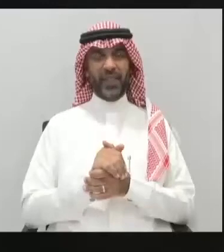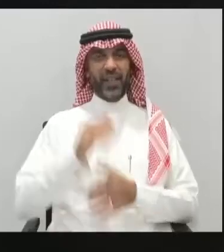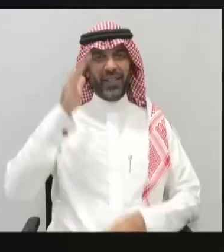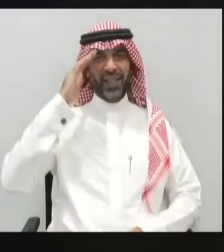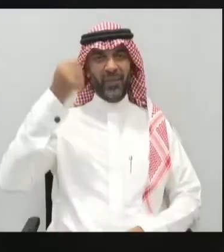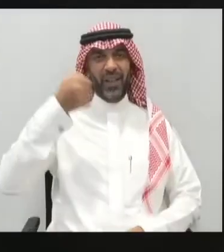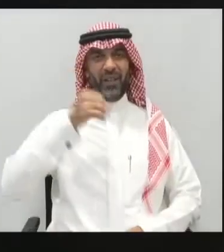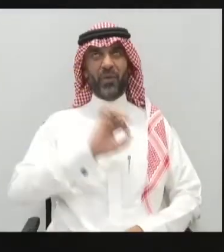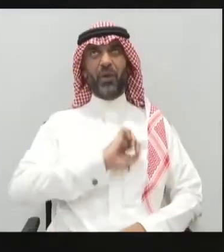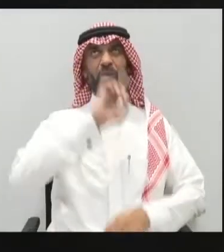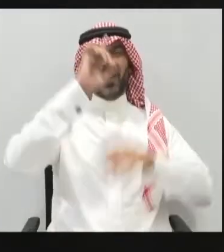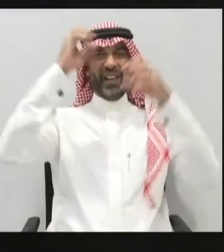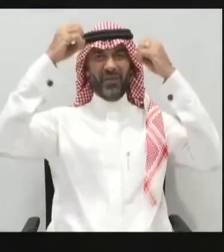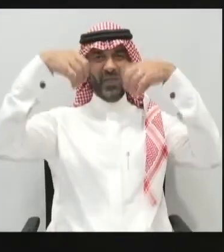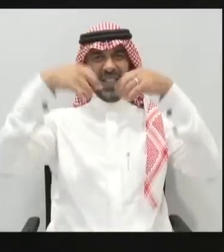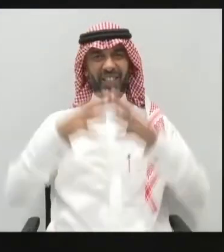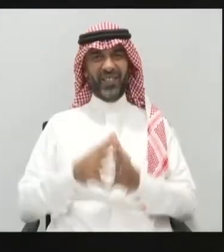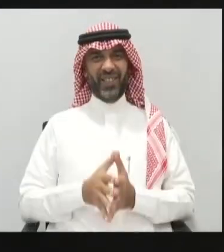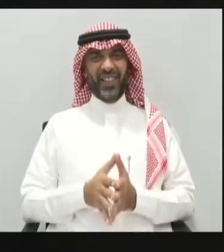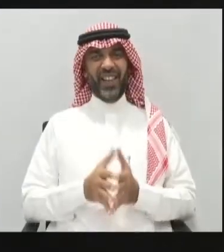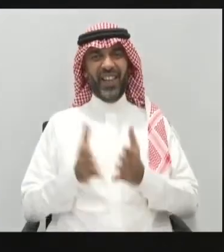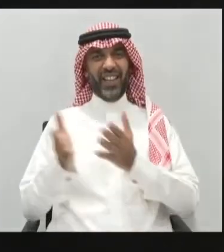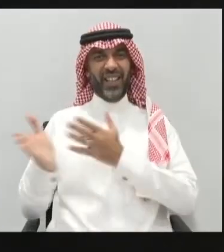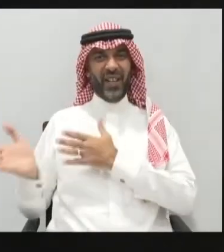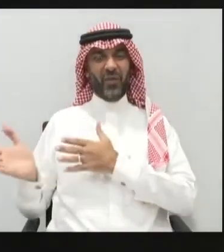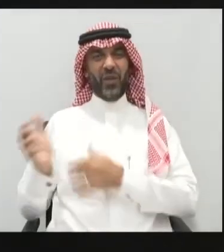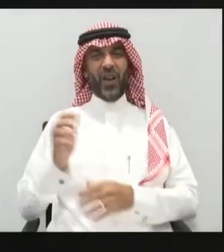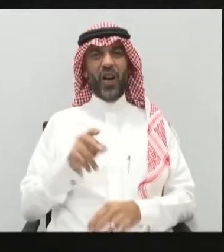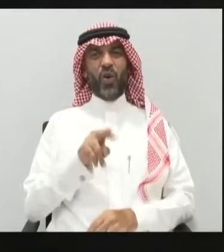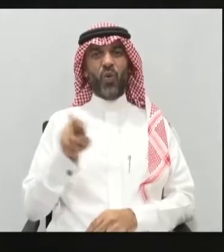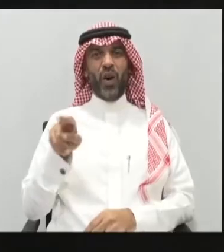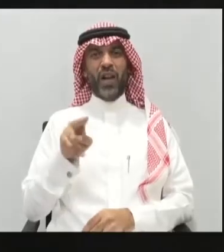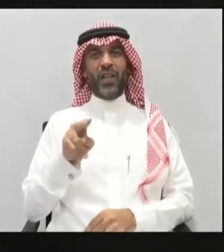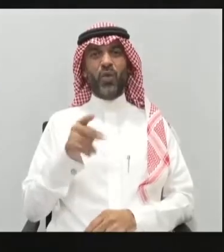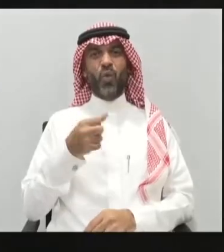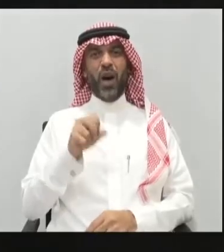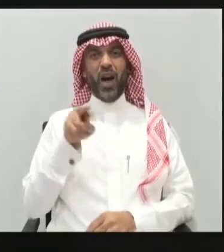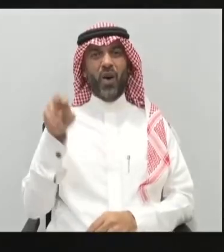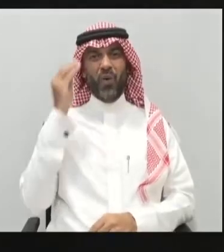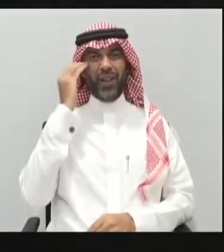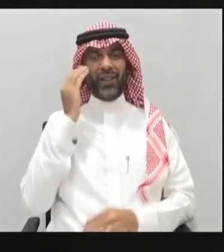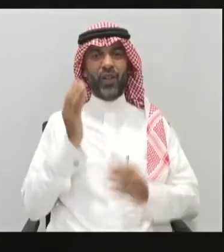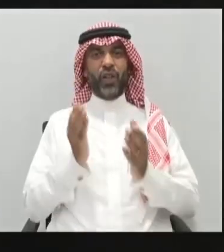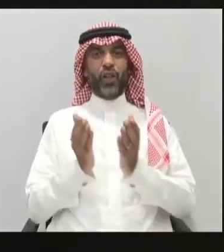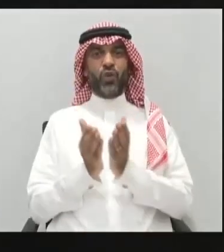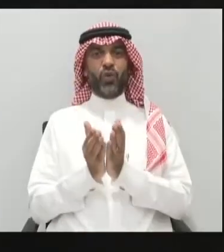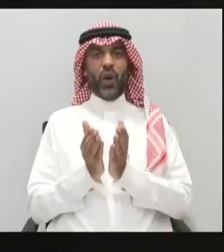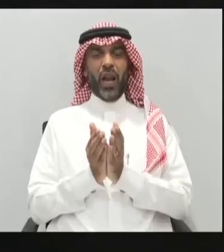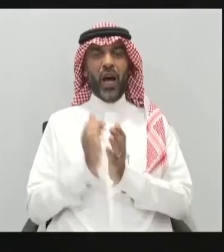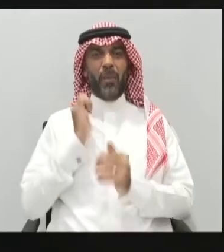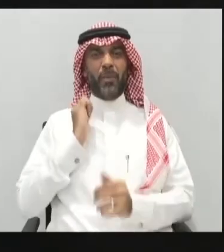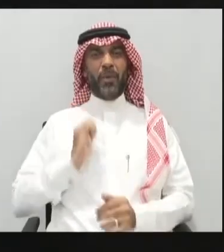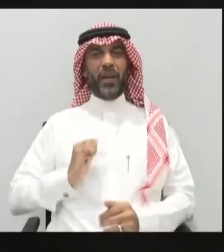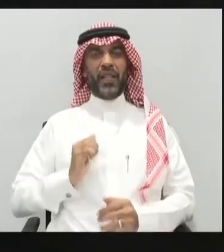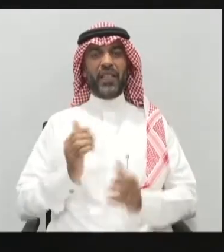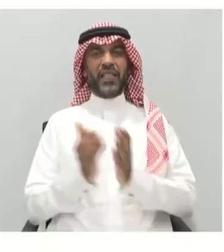السلام عليكم ورحمه الله وبركاته حياكم الله اخواني واخواتي طلاب الصف الاول ثانوي في